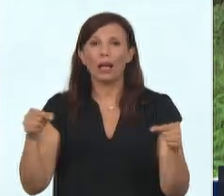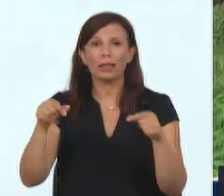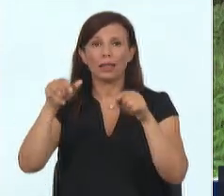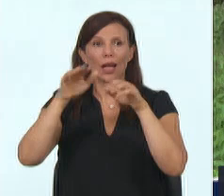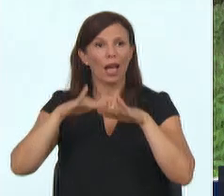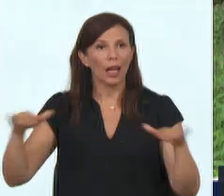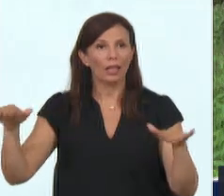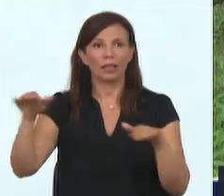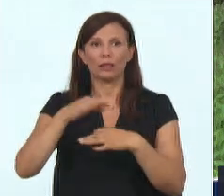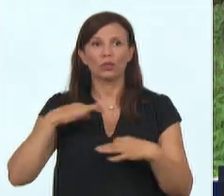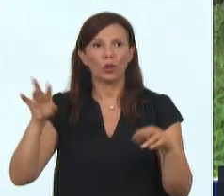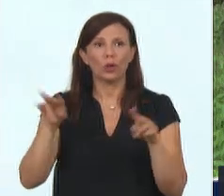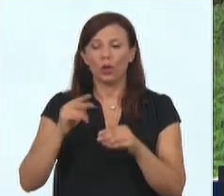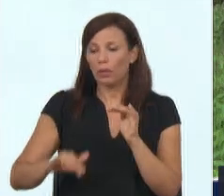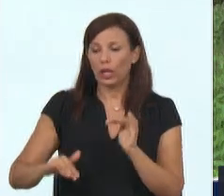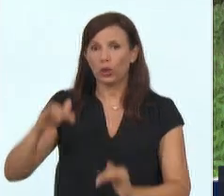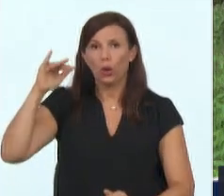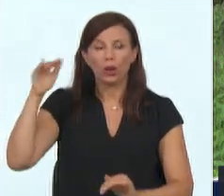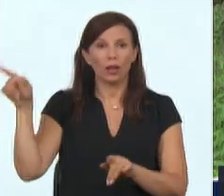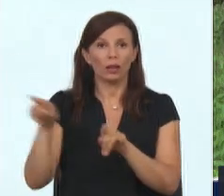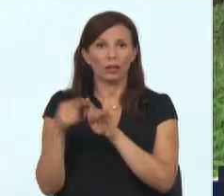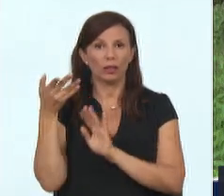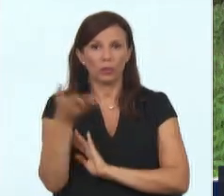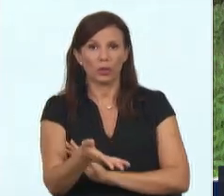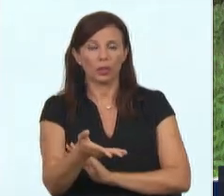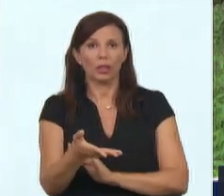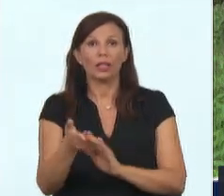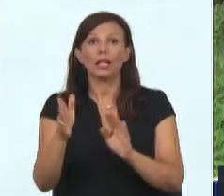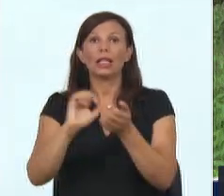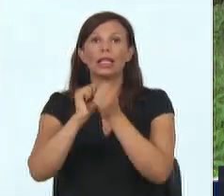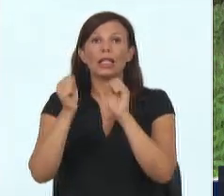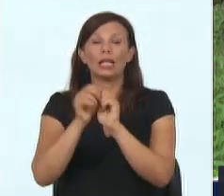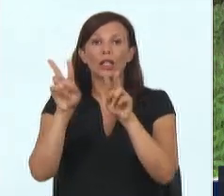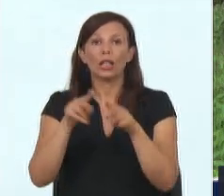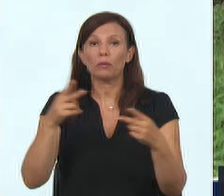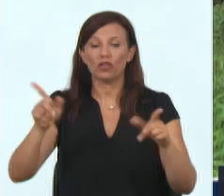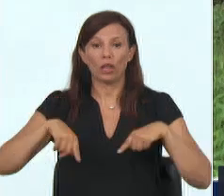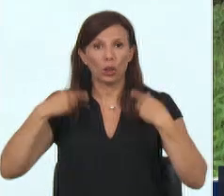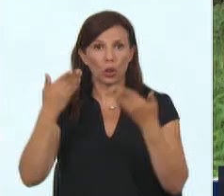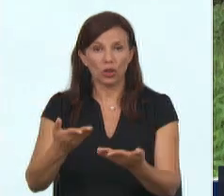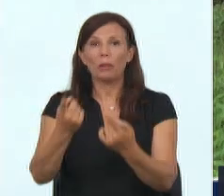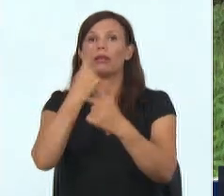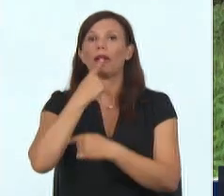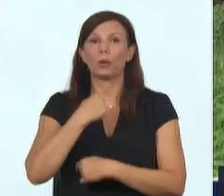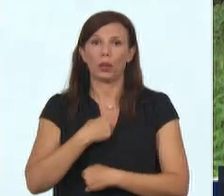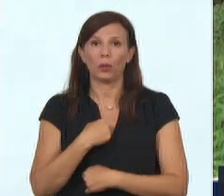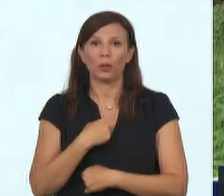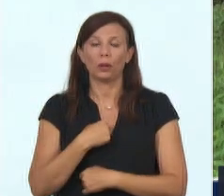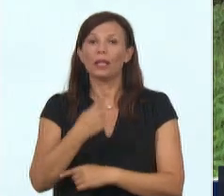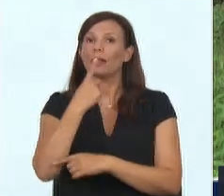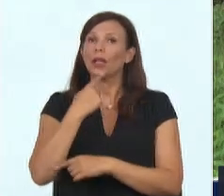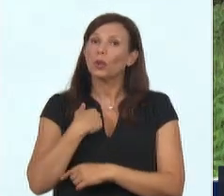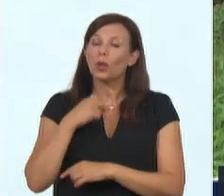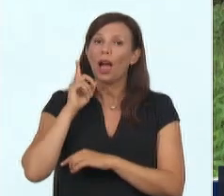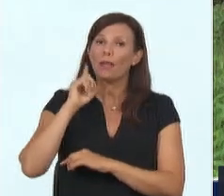מגיע לגדול ככה. ואם אי אפשר לחיות שם, שיגידו לנו. שיגידו לנו, אבל כן.